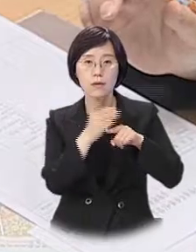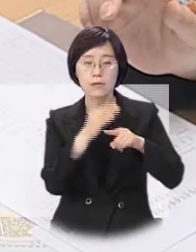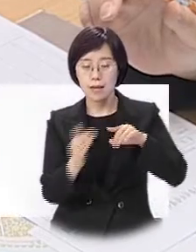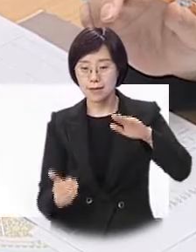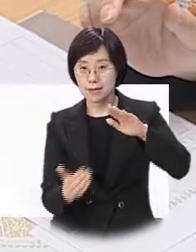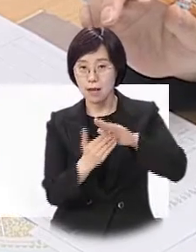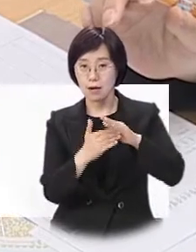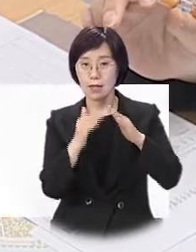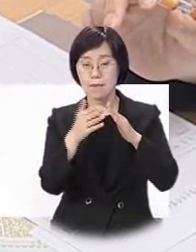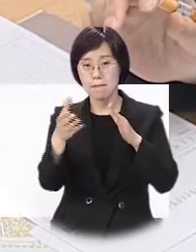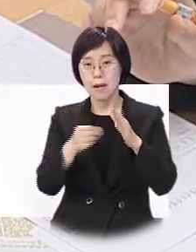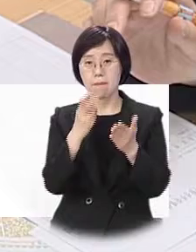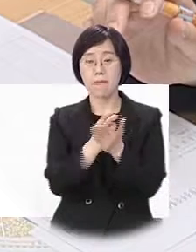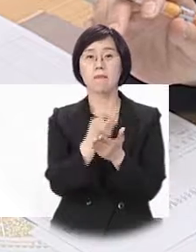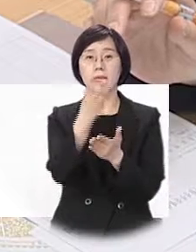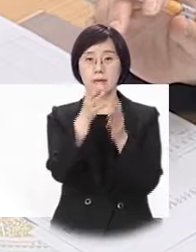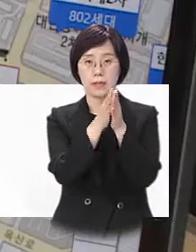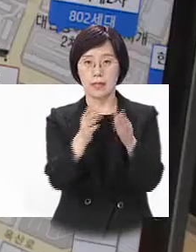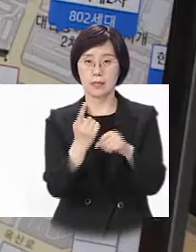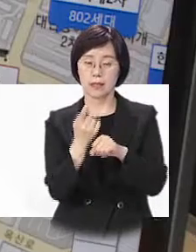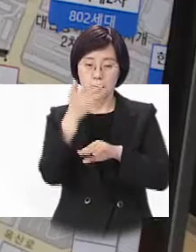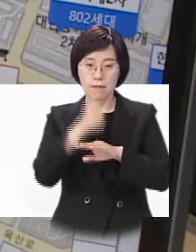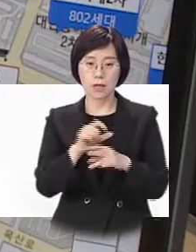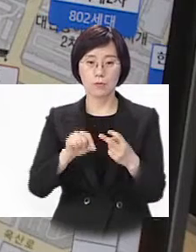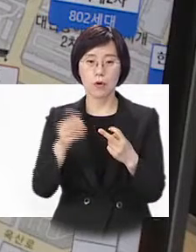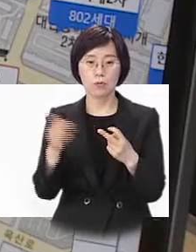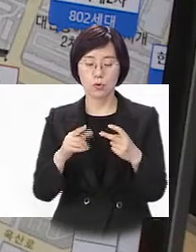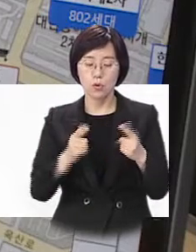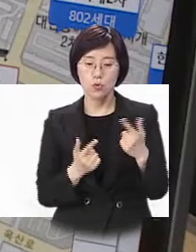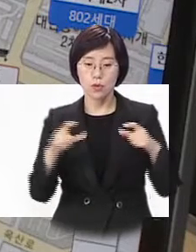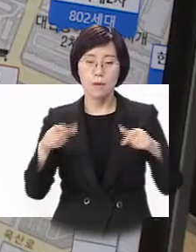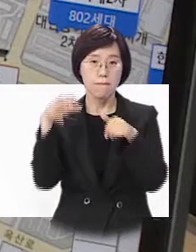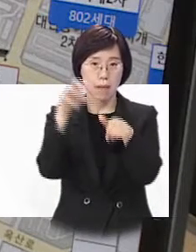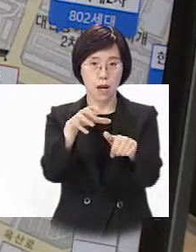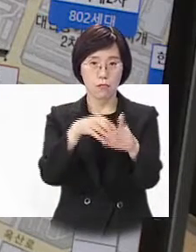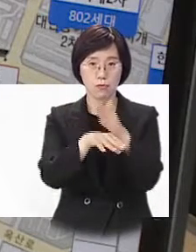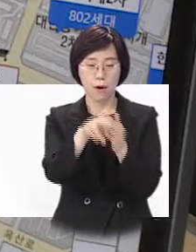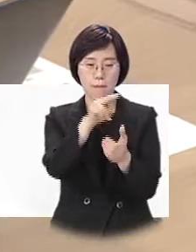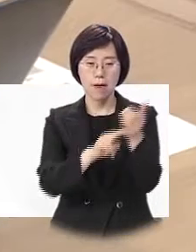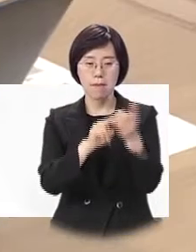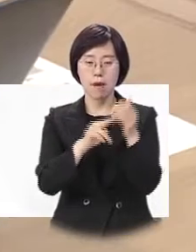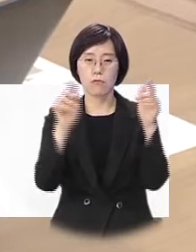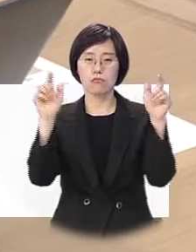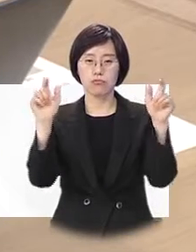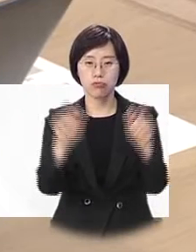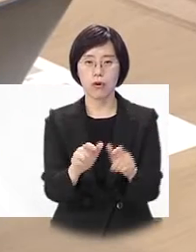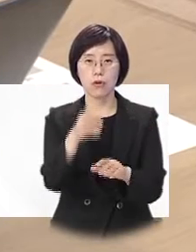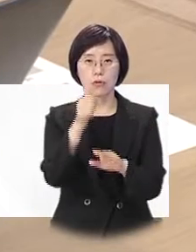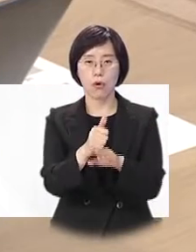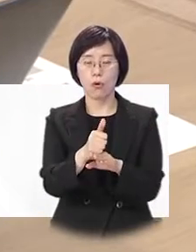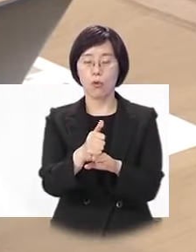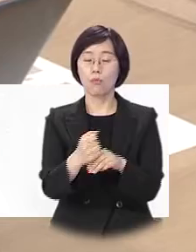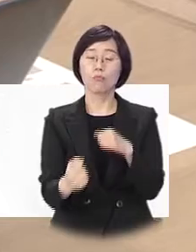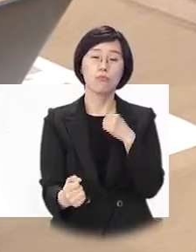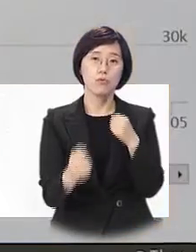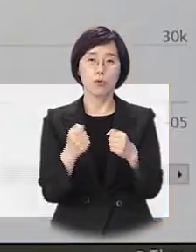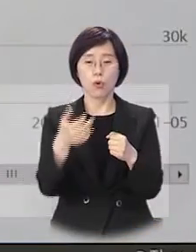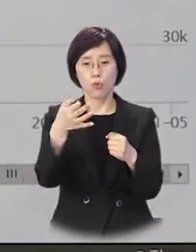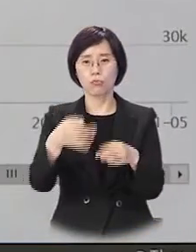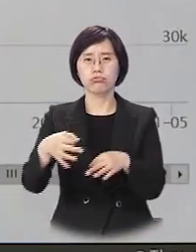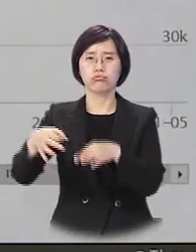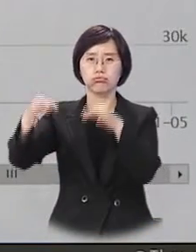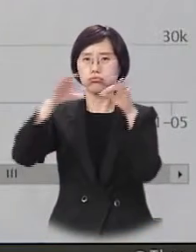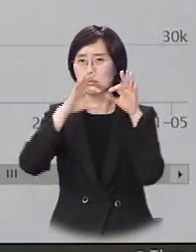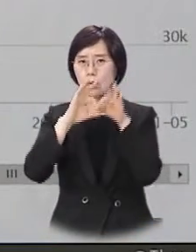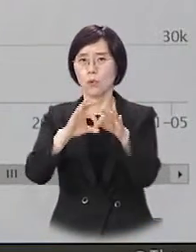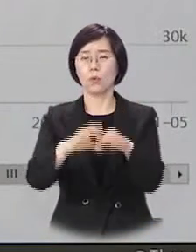비롯한 임대차 3법 시행에 이어 지난해 말 조정 대상 지역으로 묶이면서 거래량은 갈수록 줄고 호가는 꾸준한 상승세를